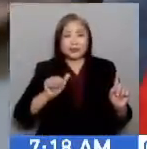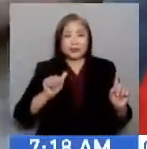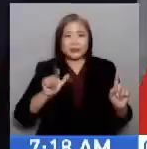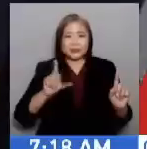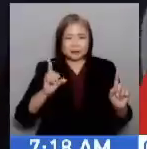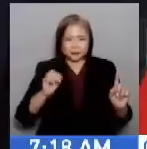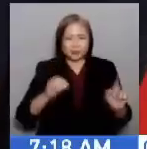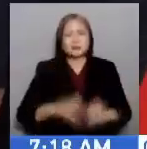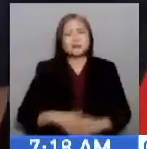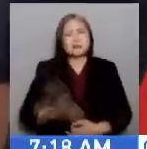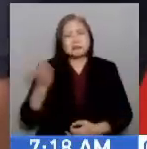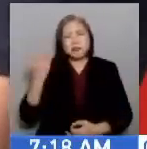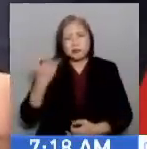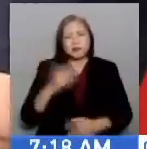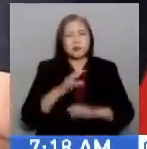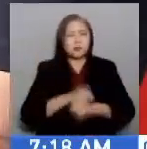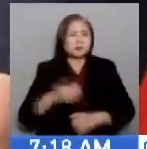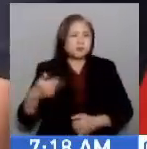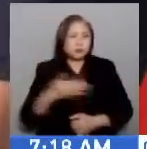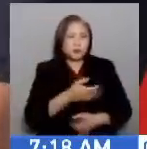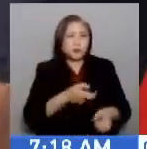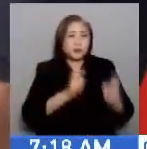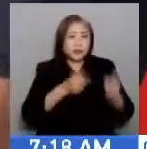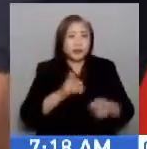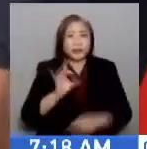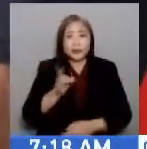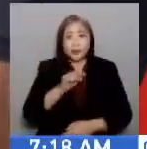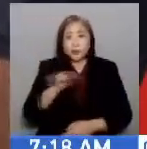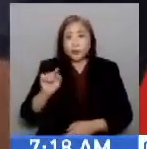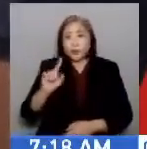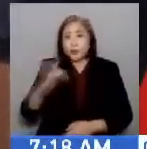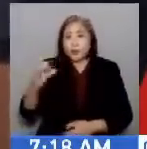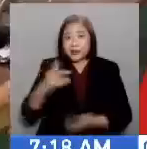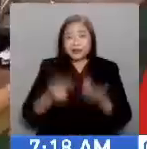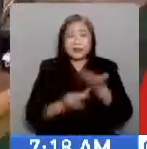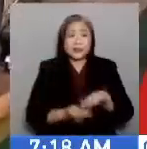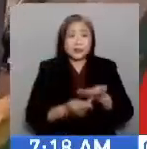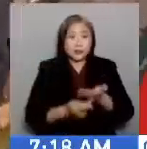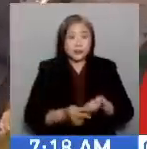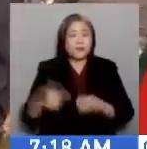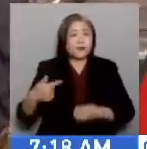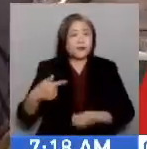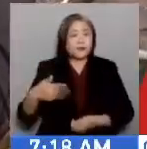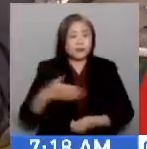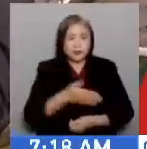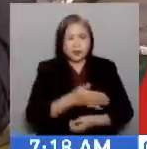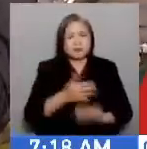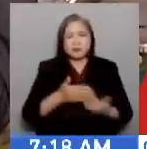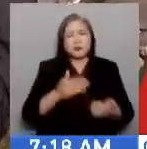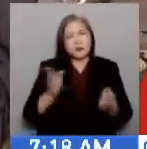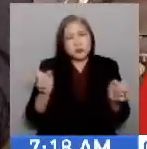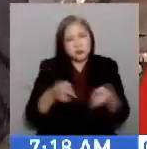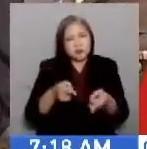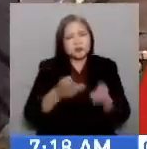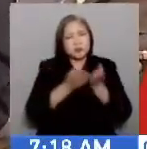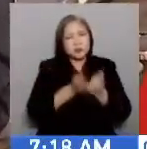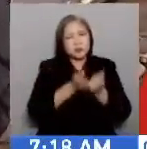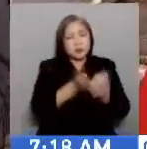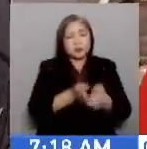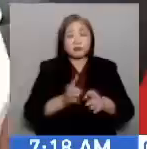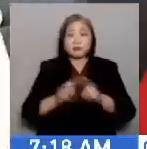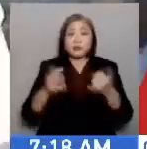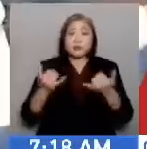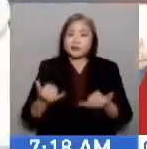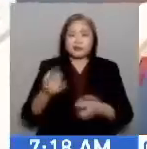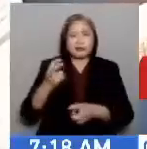kanilang humuli ng 80 hanggang 100 kilo ng isda sa ilang oras lang na pamamalaot. Ngayon, pahirapan daw kung makalimampung kilo